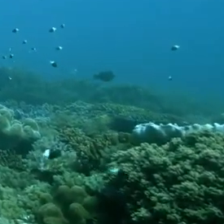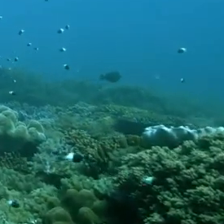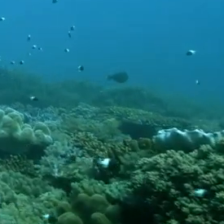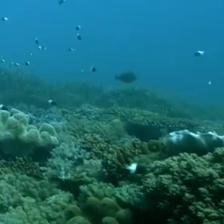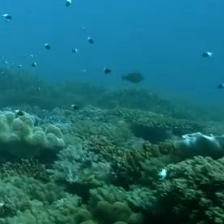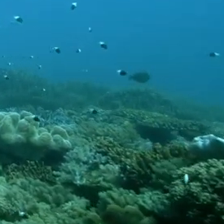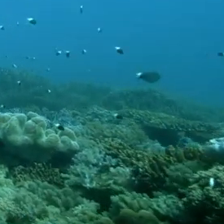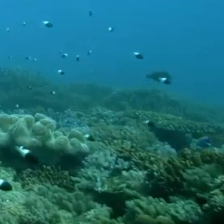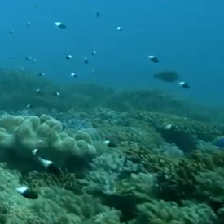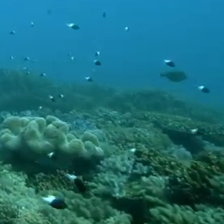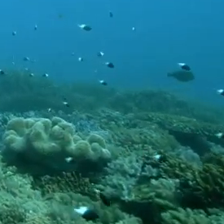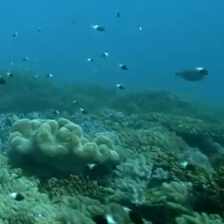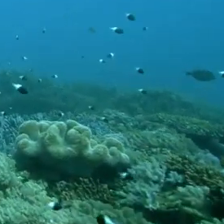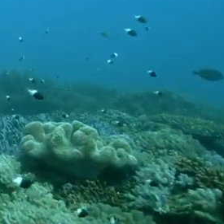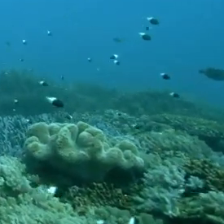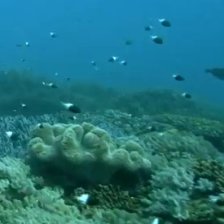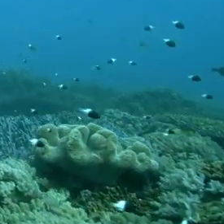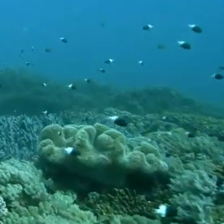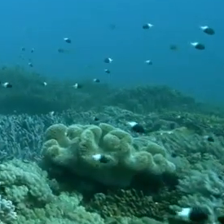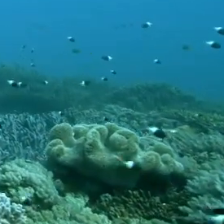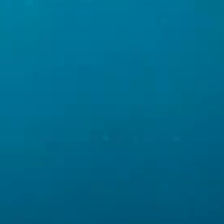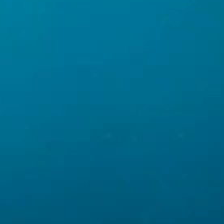Lakini tunaweza kuwa suluhisho.